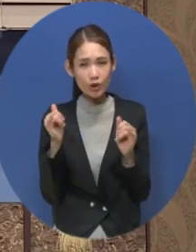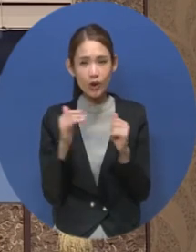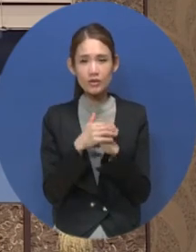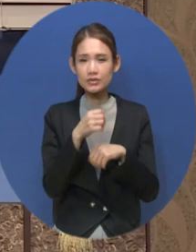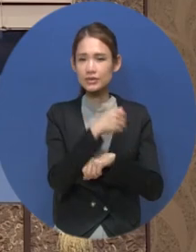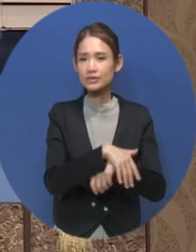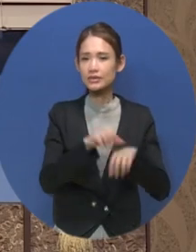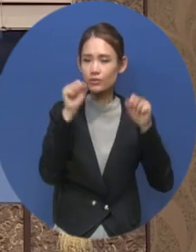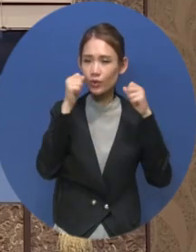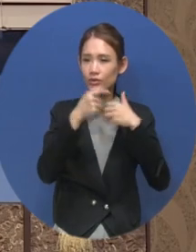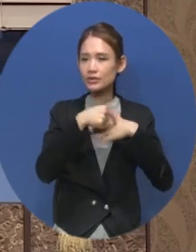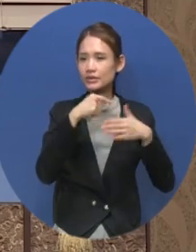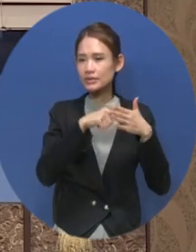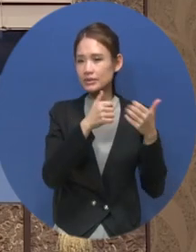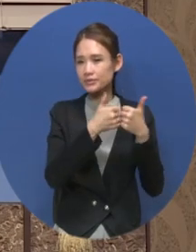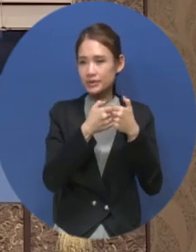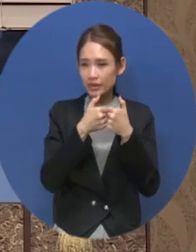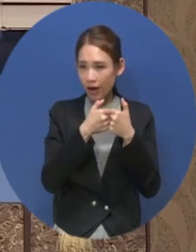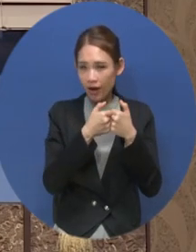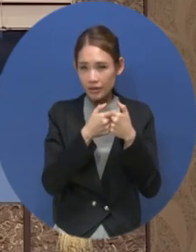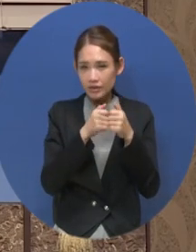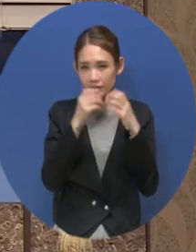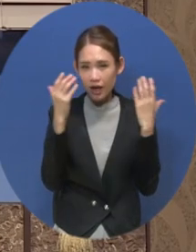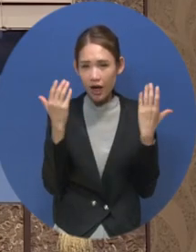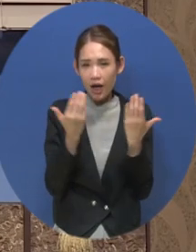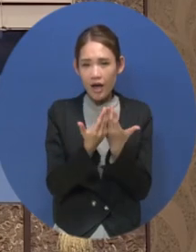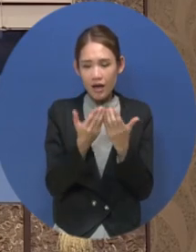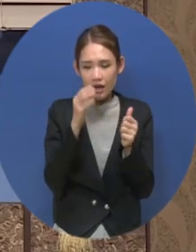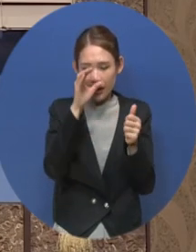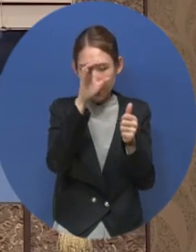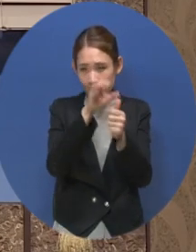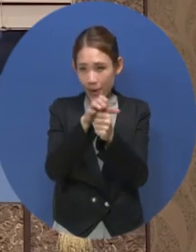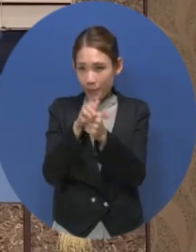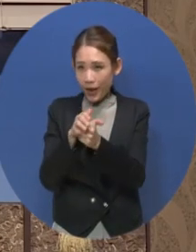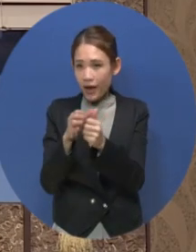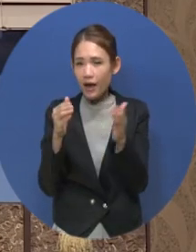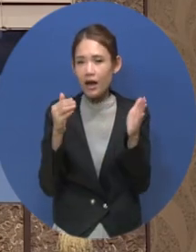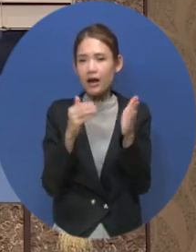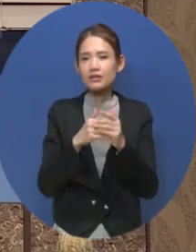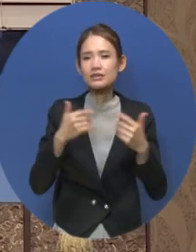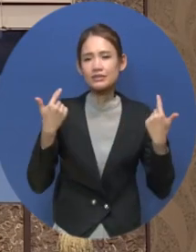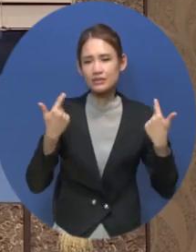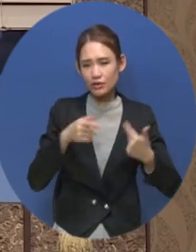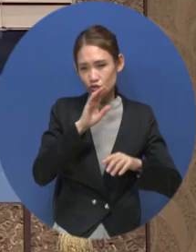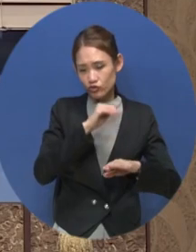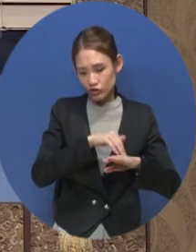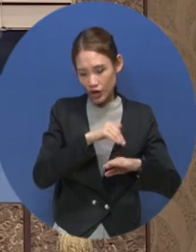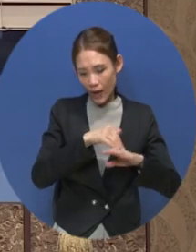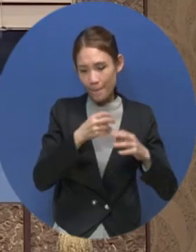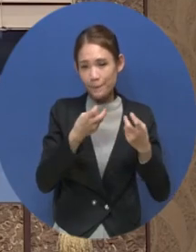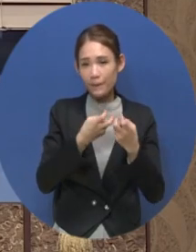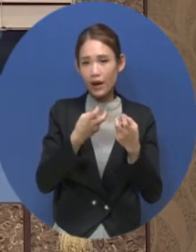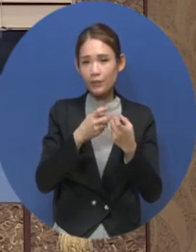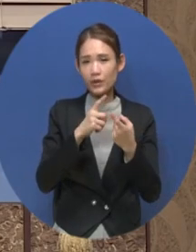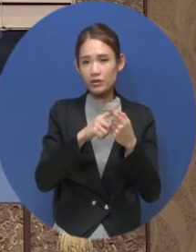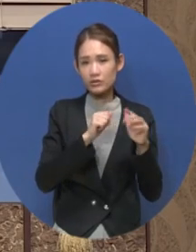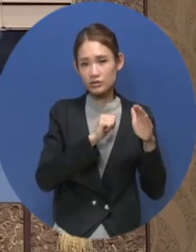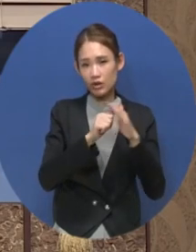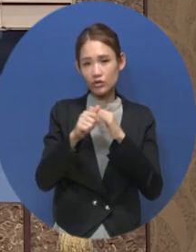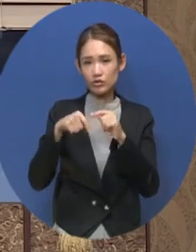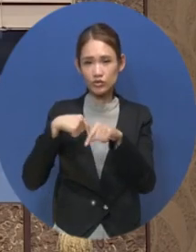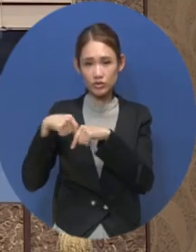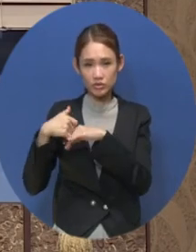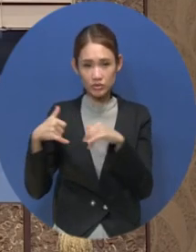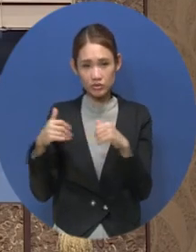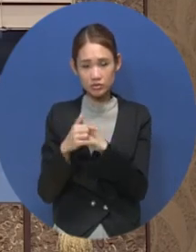스포츠 심리 상담 이런 분야를 다 배치합니다. 예, 그래서 언제든지 훈련 방식에 대해서 선수나 지도자가